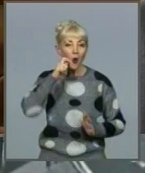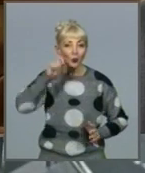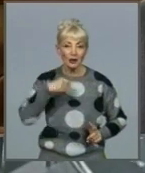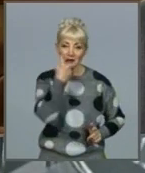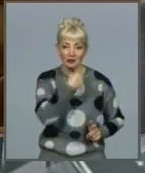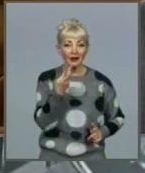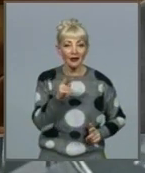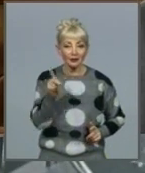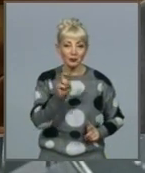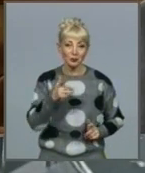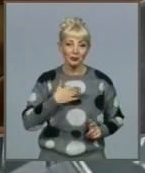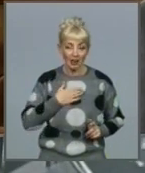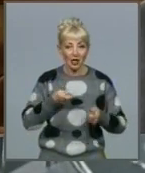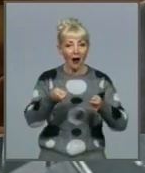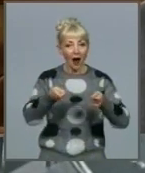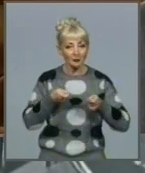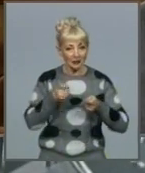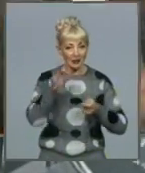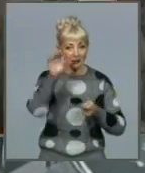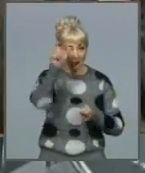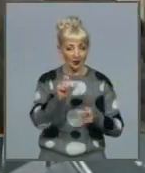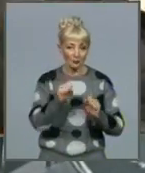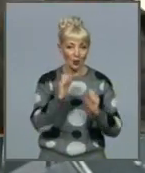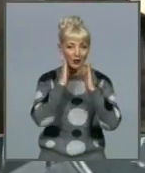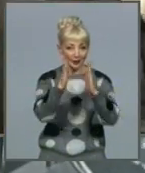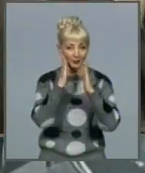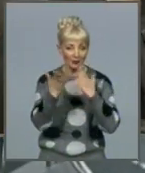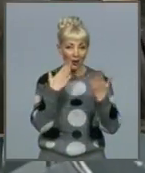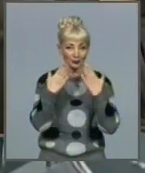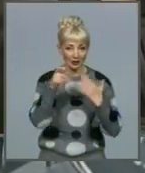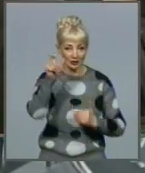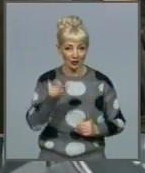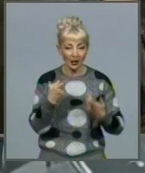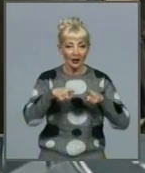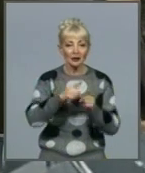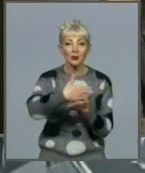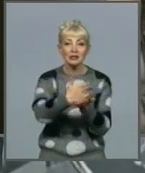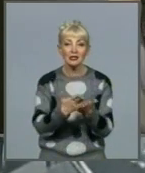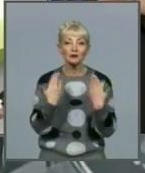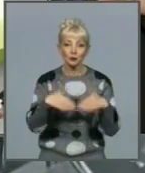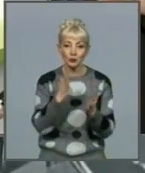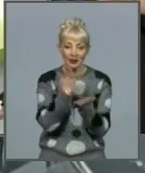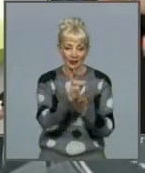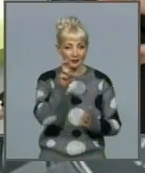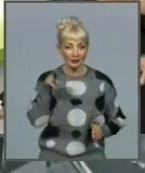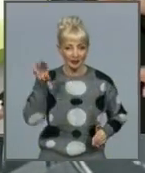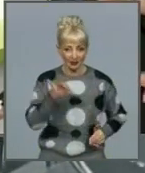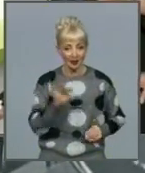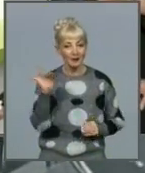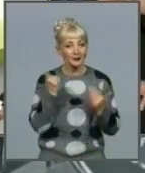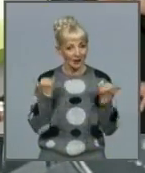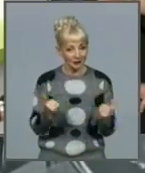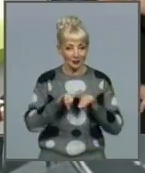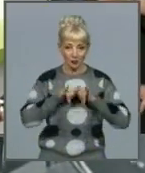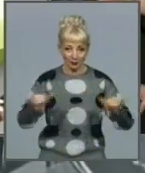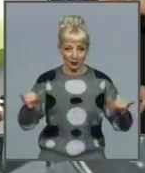адміністратор змог напрямую спілкуватися з таким клієнтом. Відповідний сервіс вже надають у бюро технічної інвентаризації, тепер його поширять. Планується, що